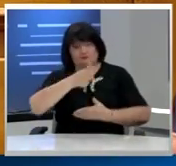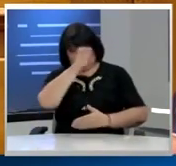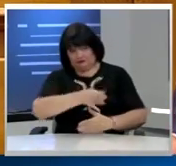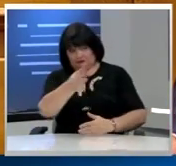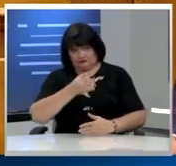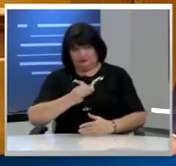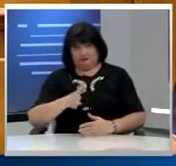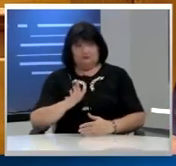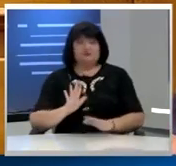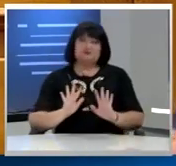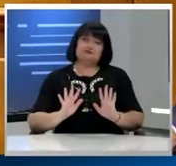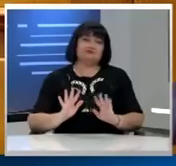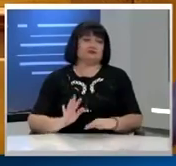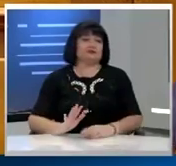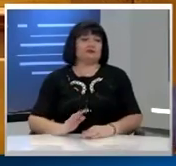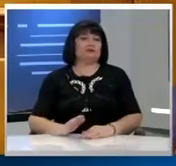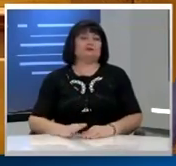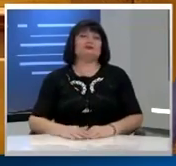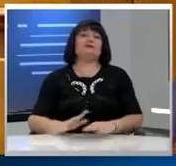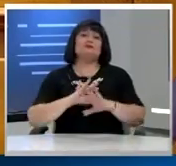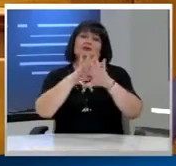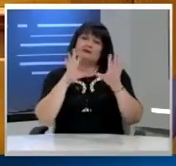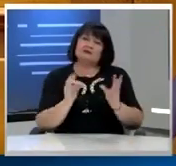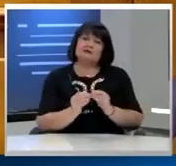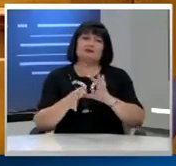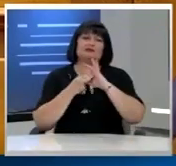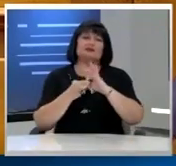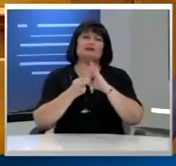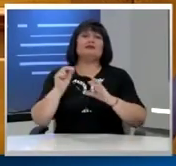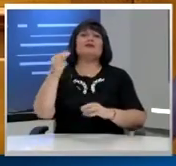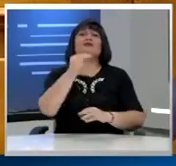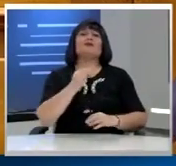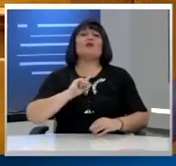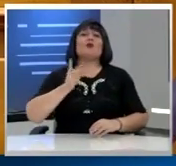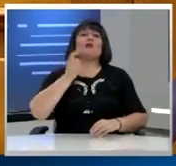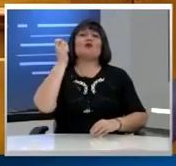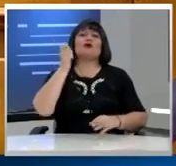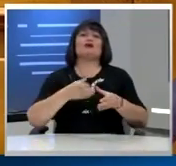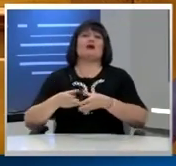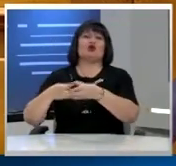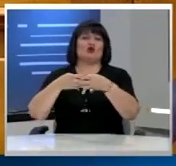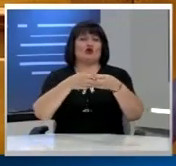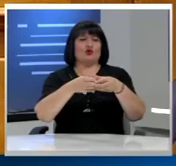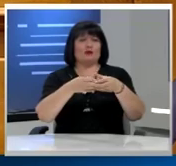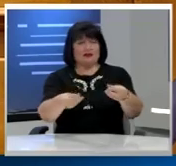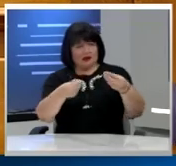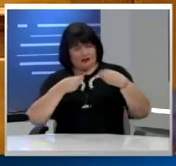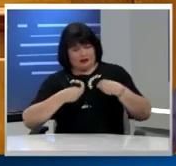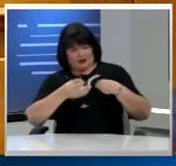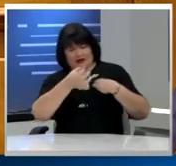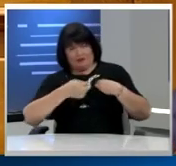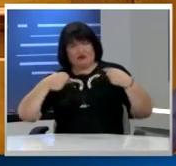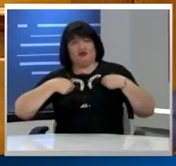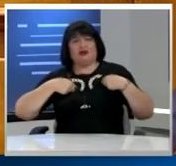εσείς, περιλαμβάνει όλους τους συνεργάτες των βουλευτών όλων των κομμάτων, τους χρεώνατε στην κυβέρνηση του